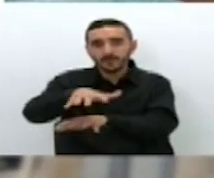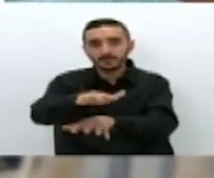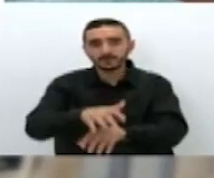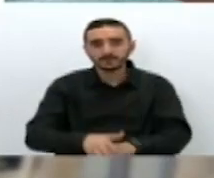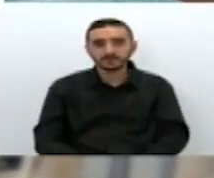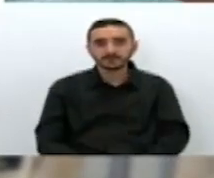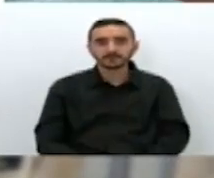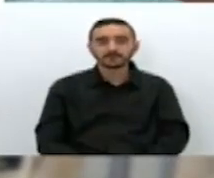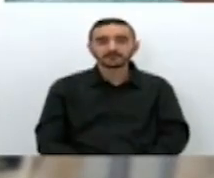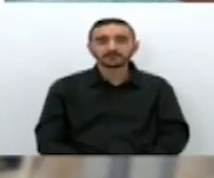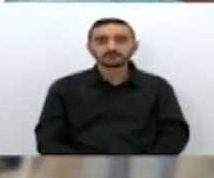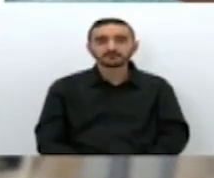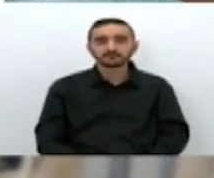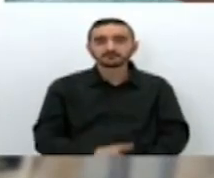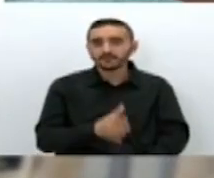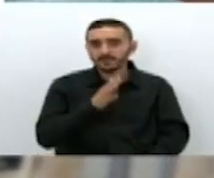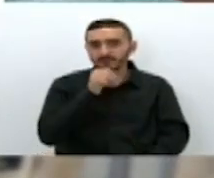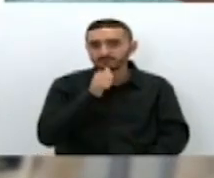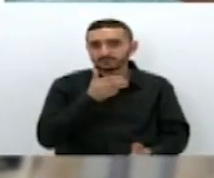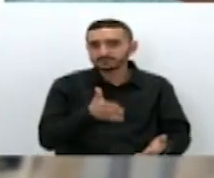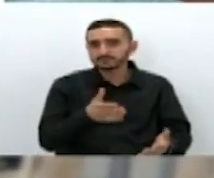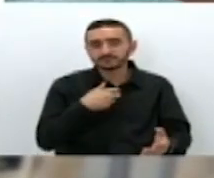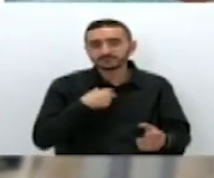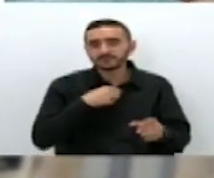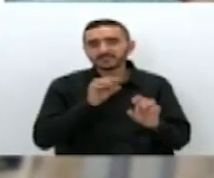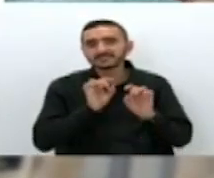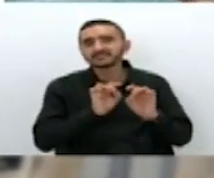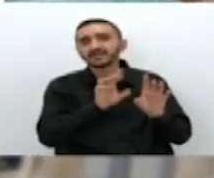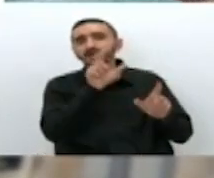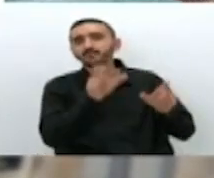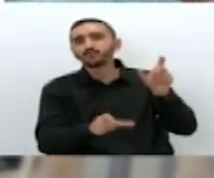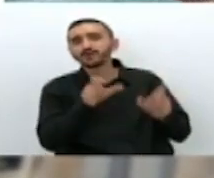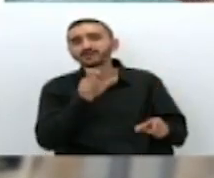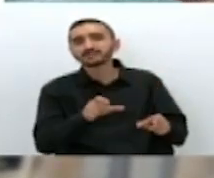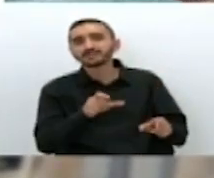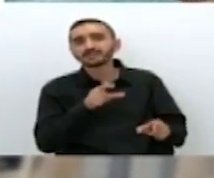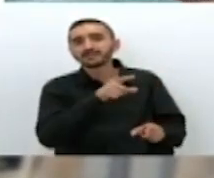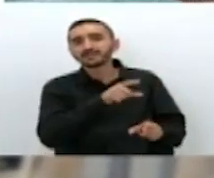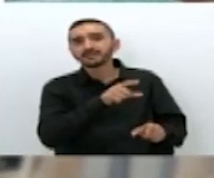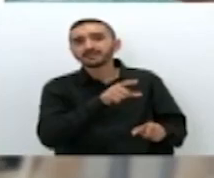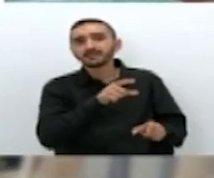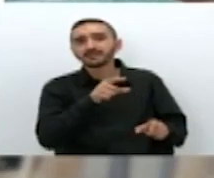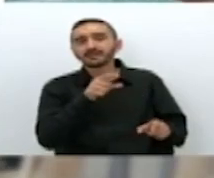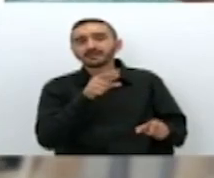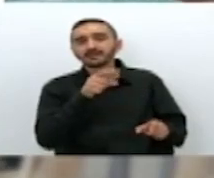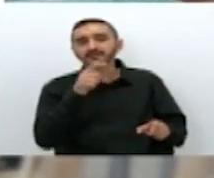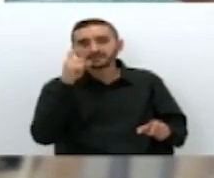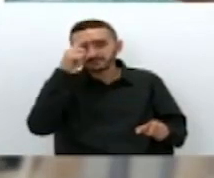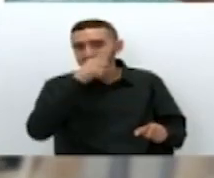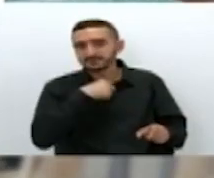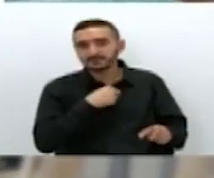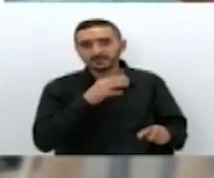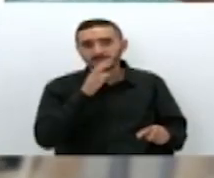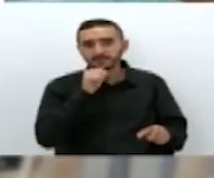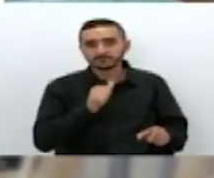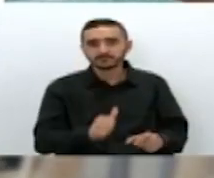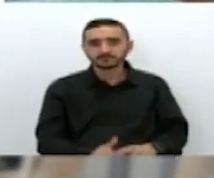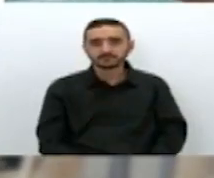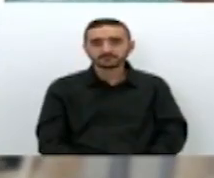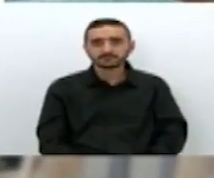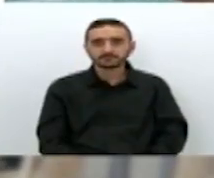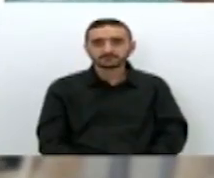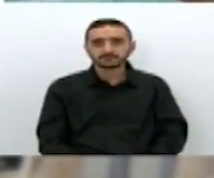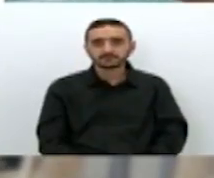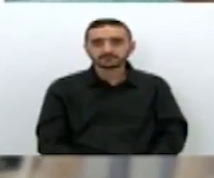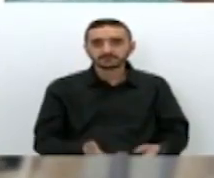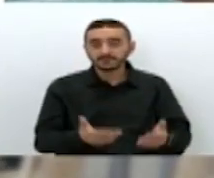غير ممكن ابدا ان نترك مواطنين في خاطر احنا وين ما قلت المقاربه ش المقاربه هي